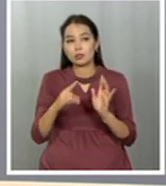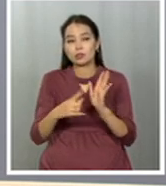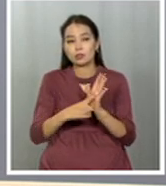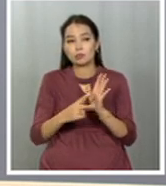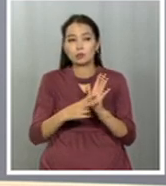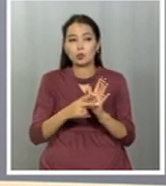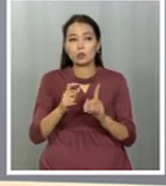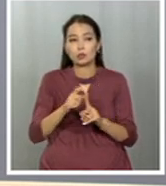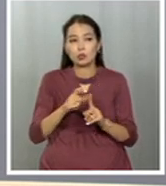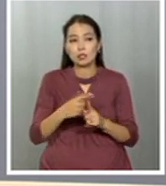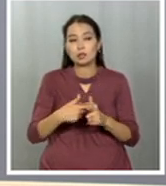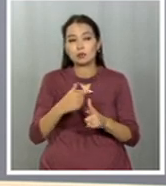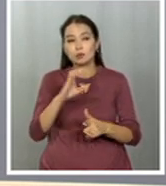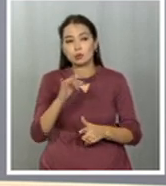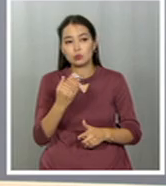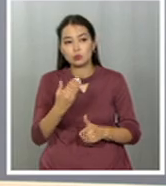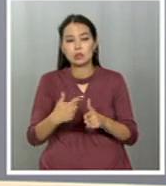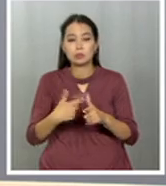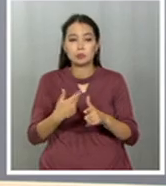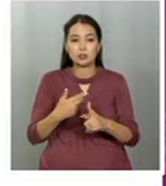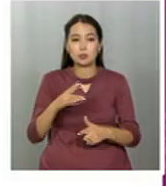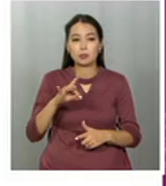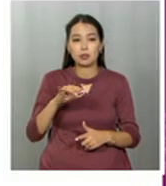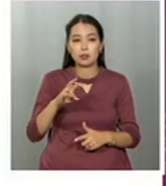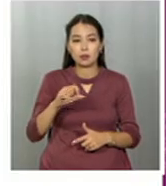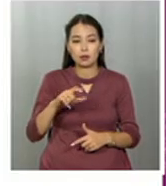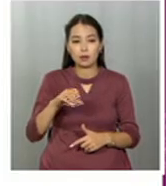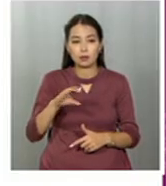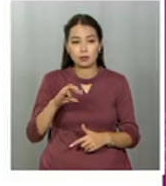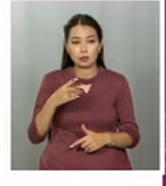именами существительными, именами прилагательными.